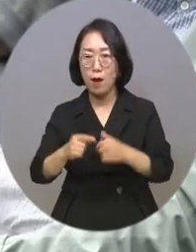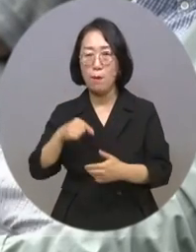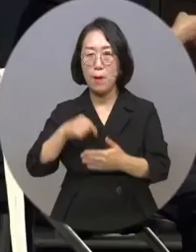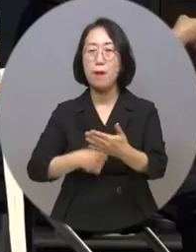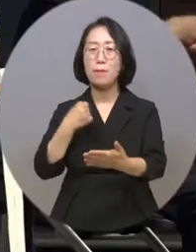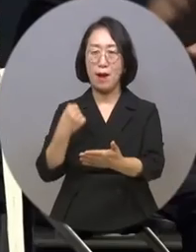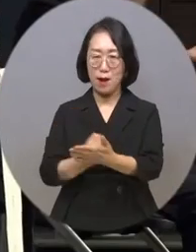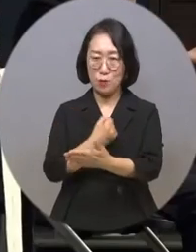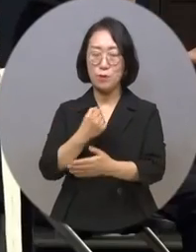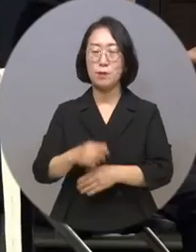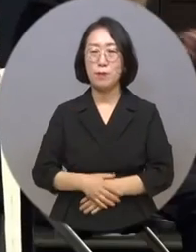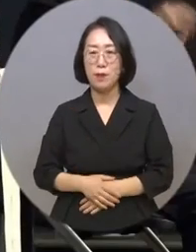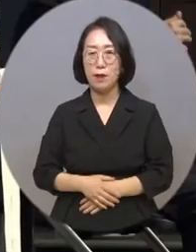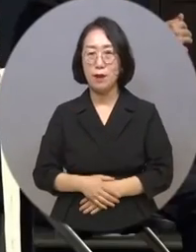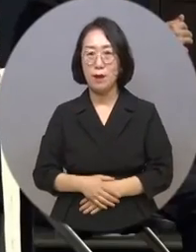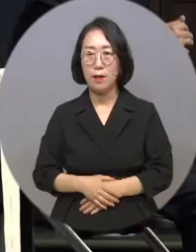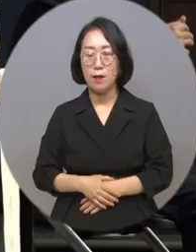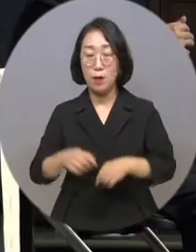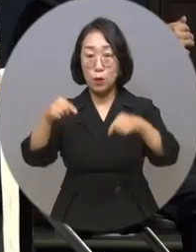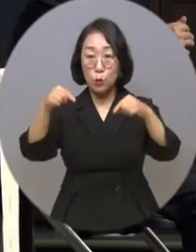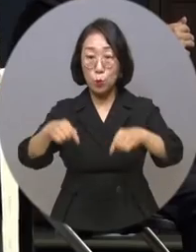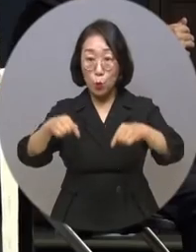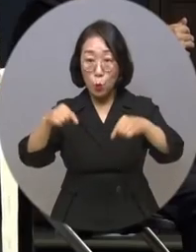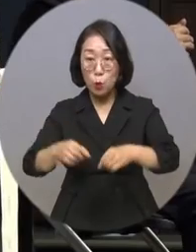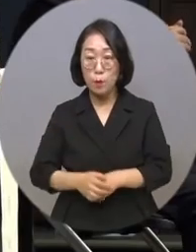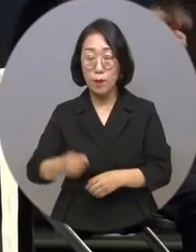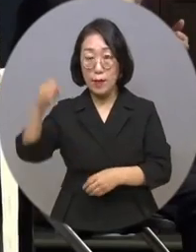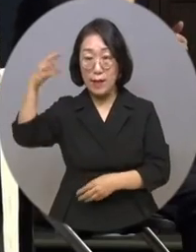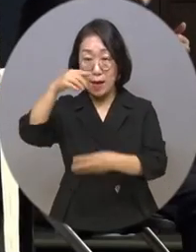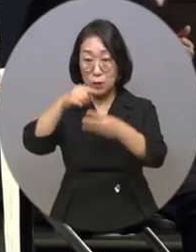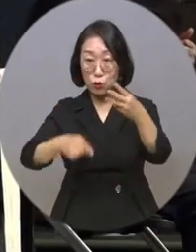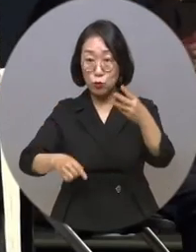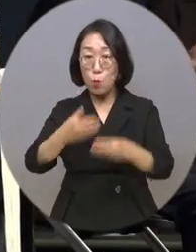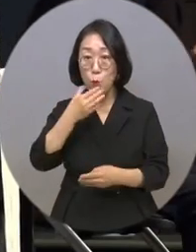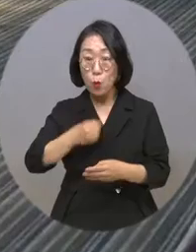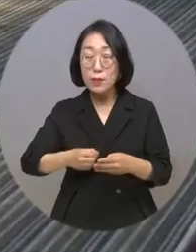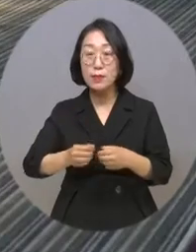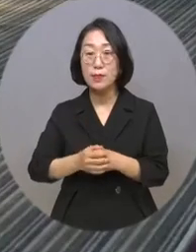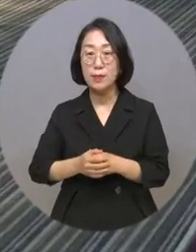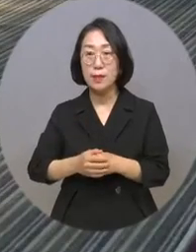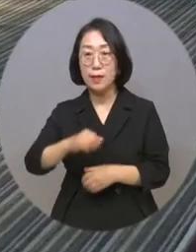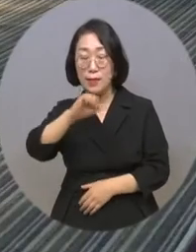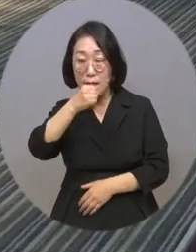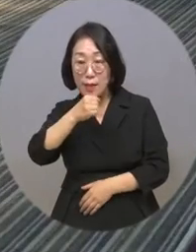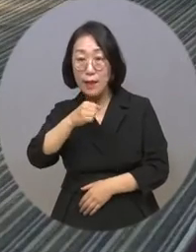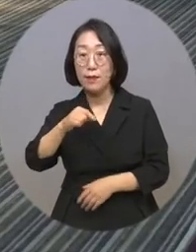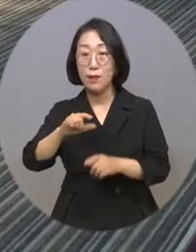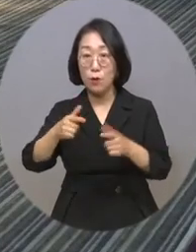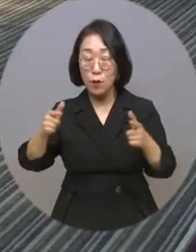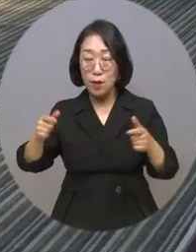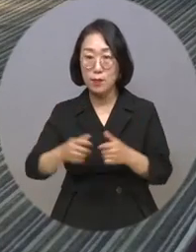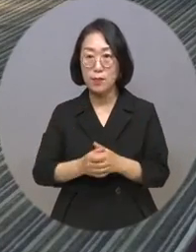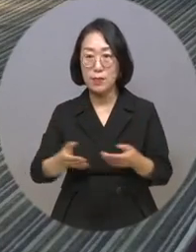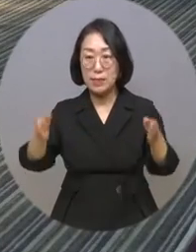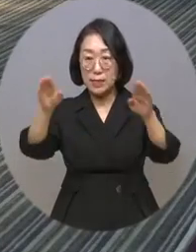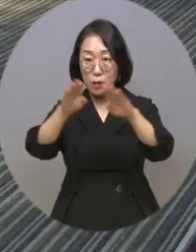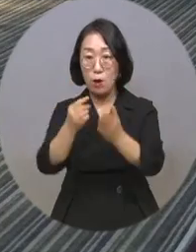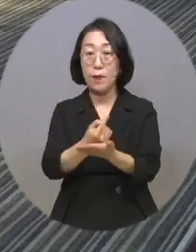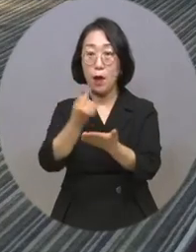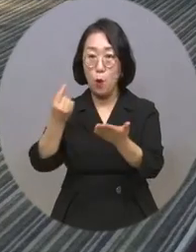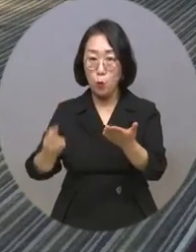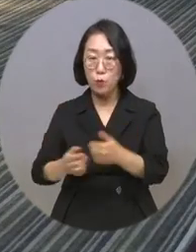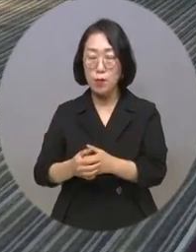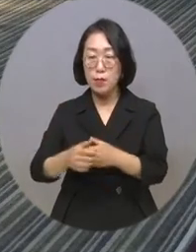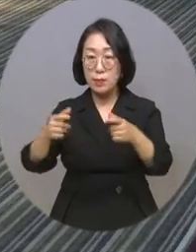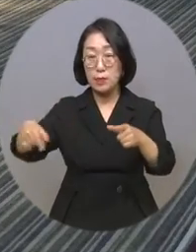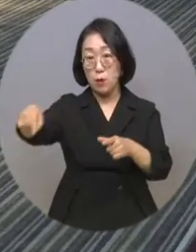아쉬움이 있습니다. 토론회는 양주시의 장애인 복지 예산, 탈시설과 지역사회 인프라